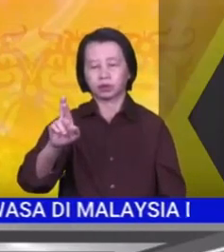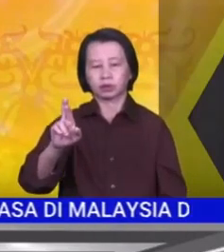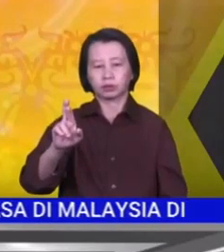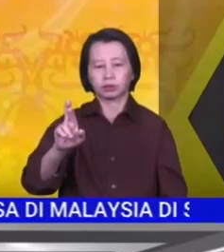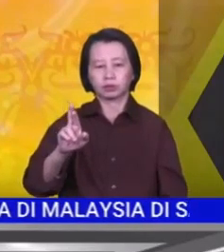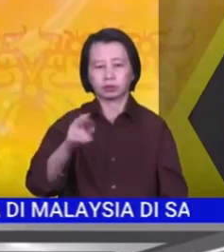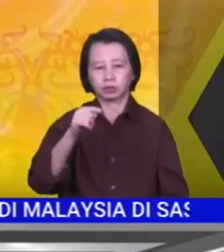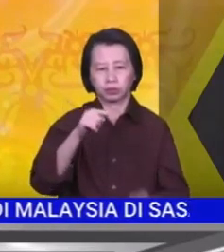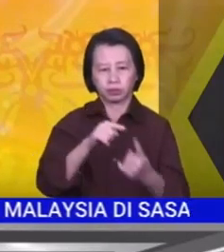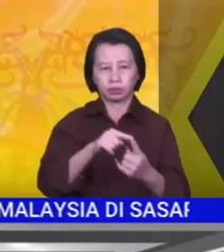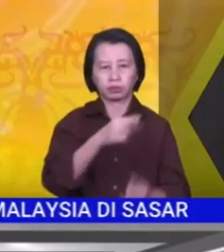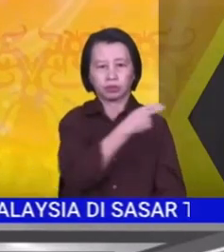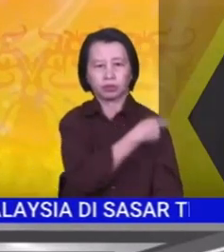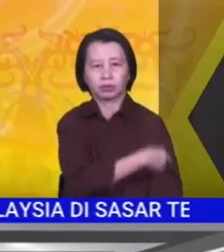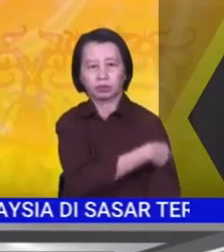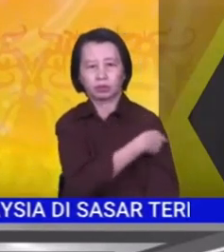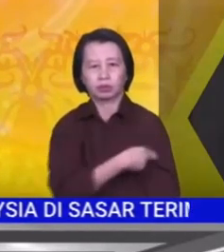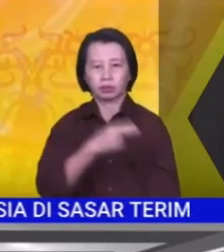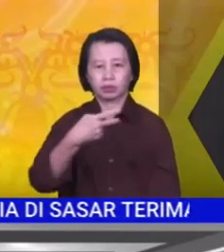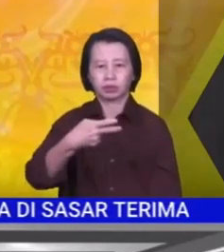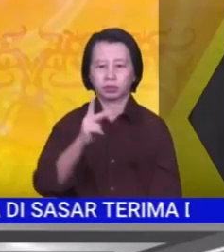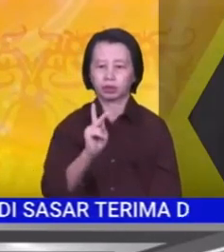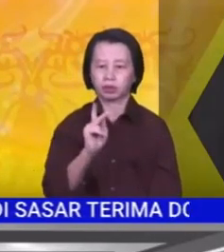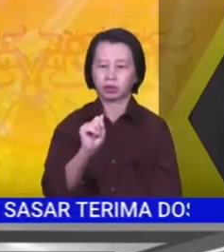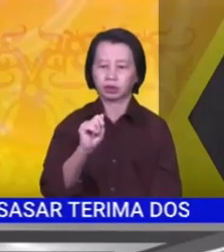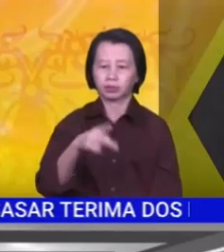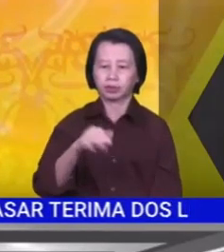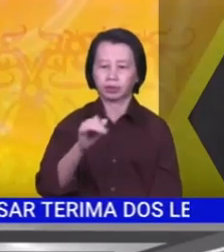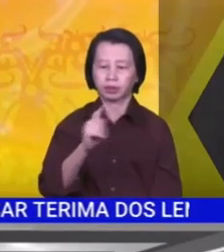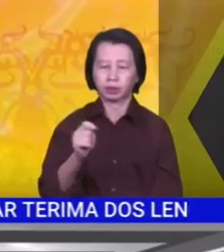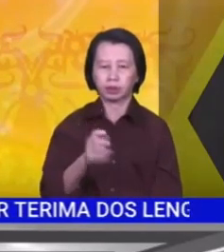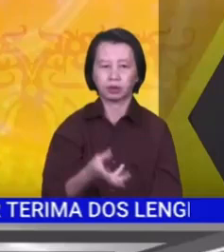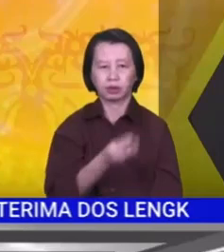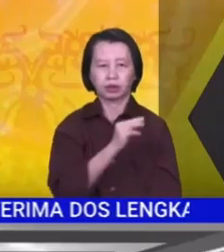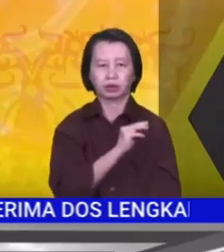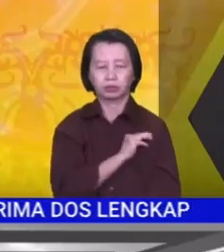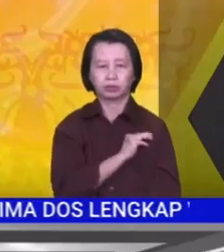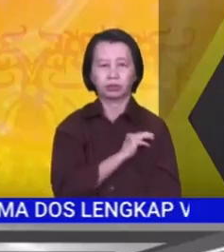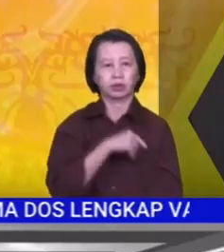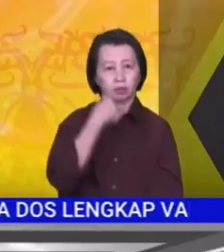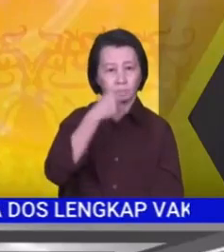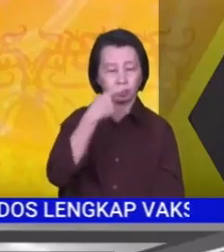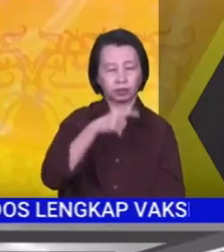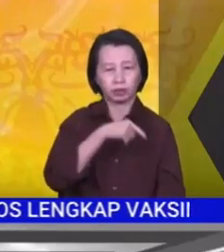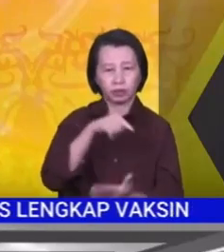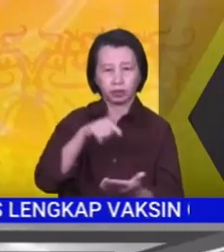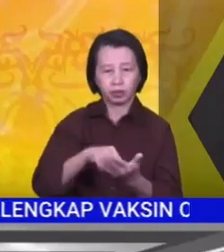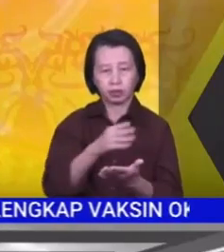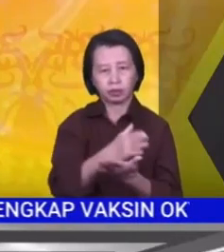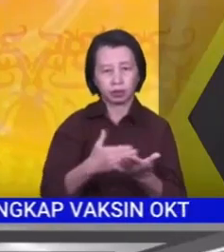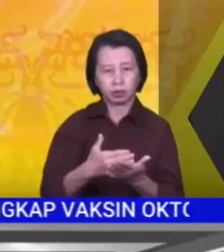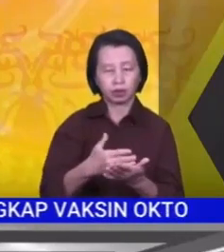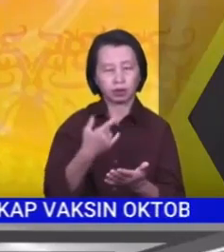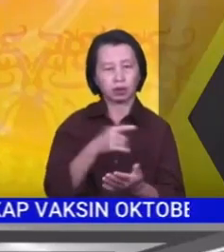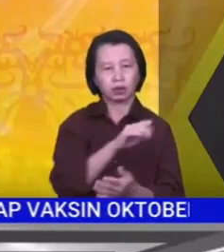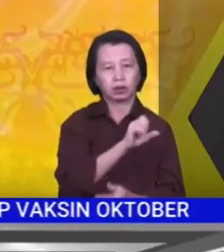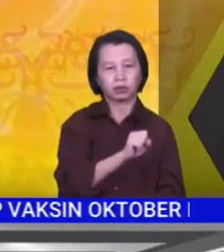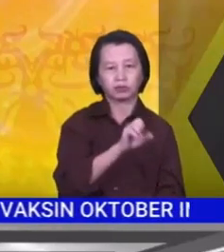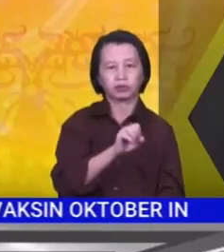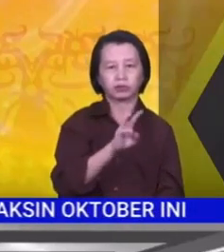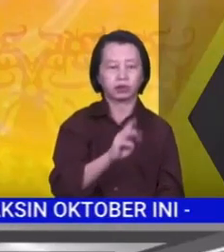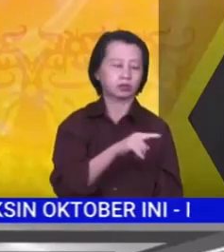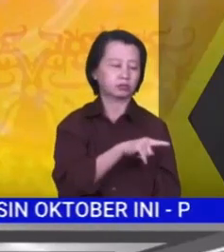seunit kepada pihak Hospital Kapit. Menterinya Datuk Sri Alexander Nantalingi berkata ia merupakan sebahagian inisiatif